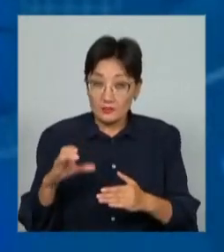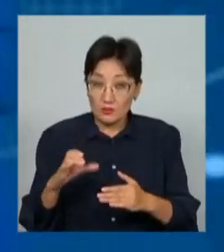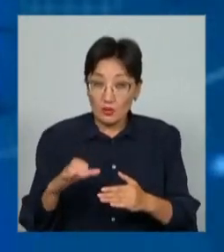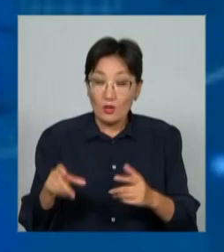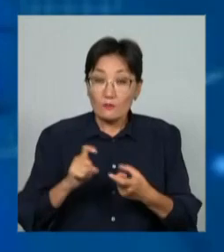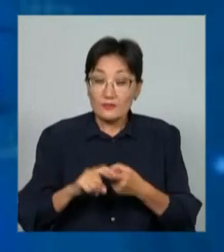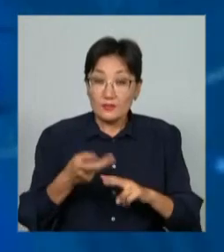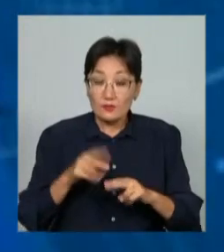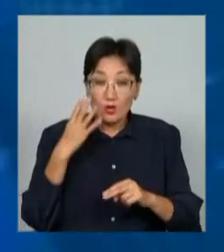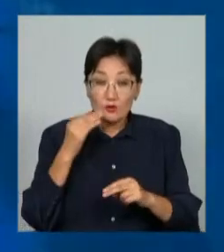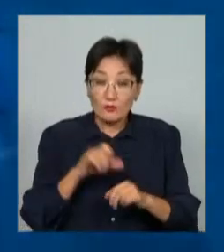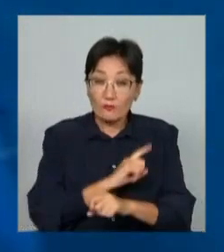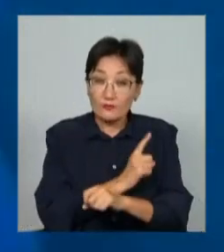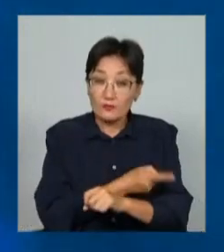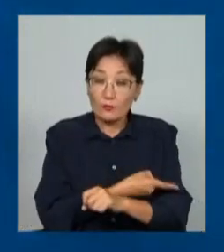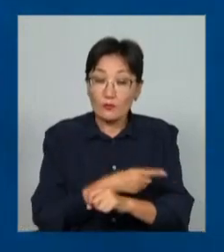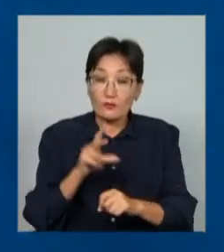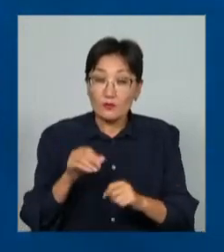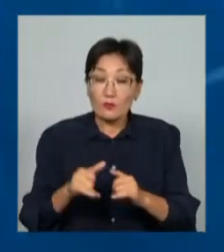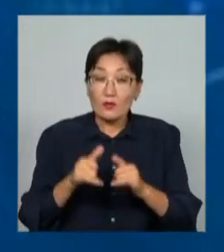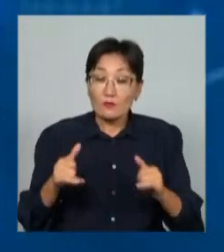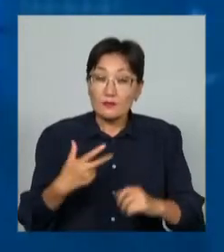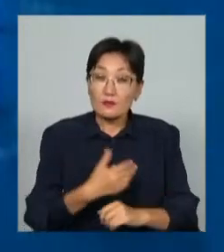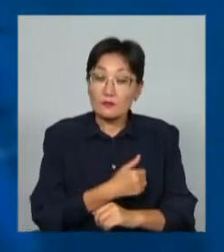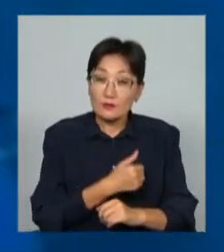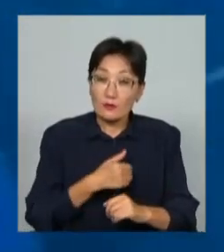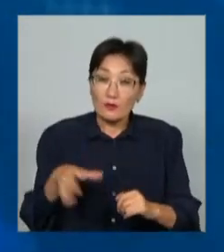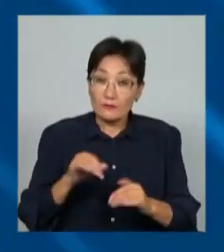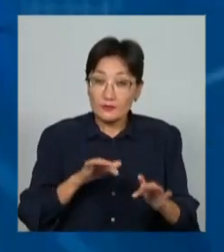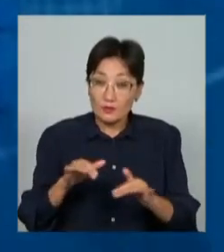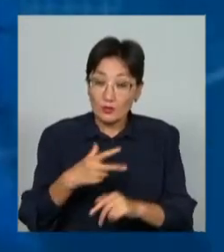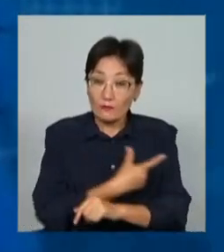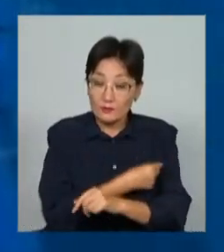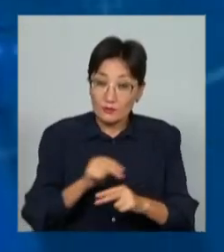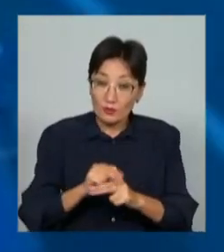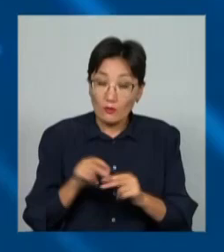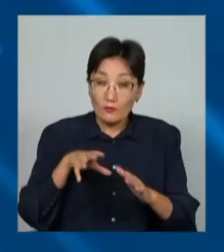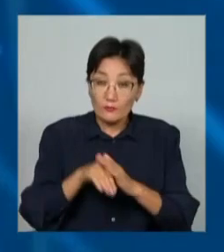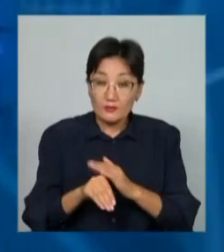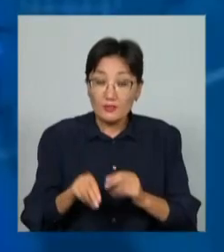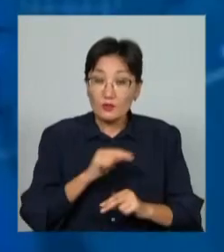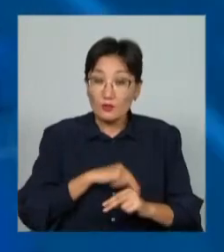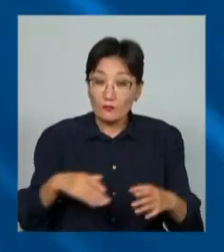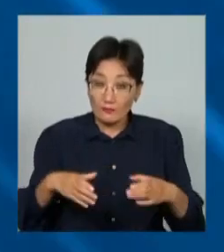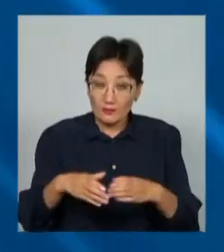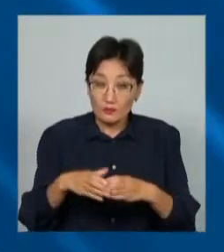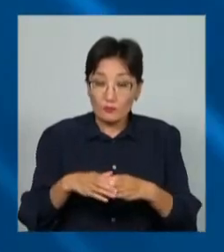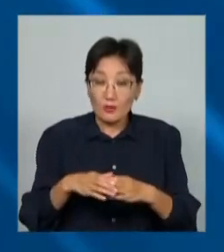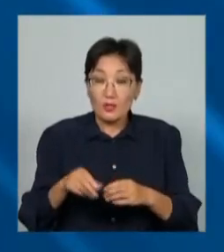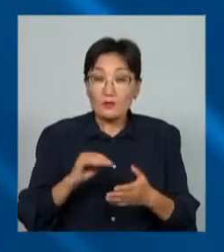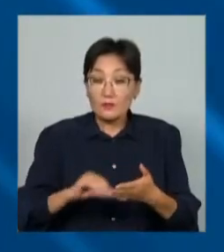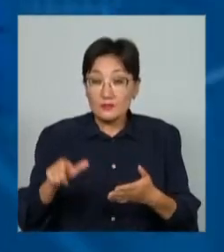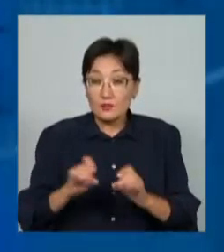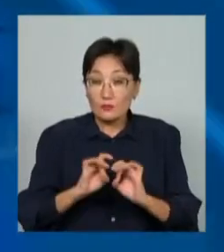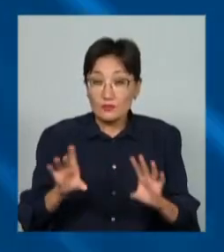В связи с этим в Алматы увеличилось число желающих принять участие во всеобщей иммунизации, в их числе и трудовые коллективы. Диас